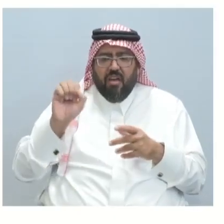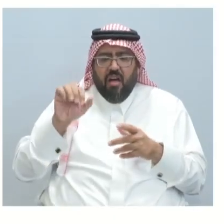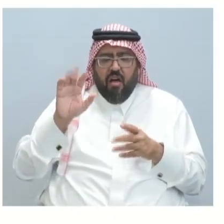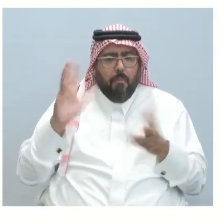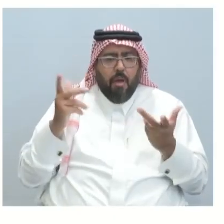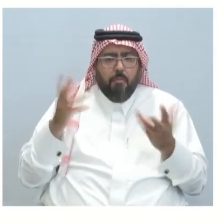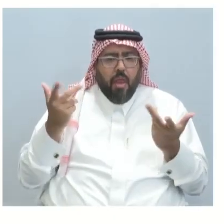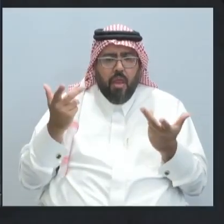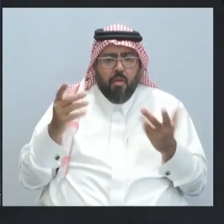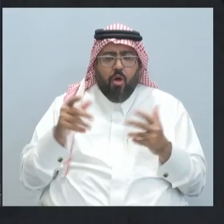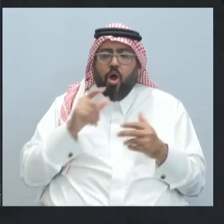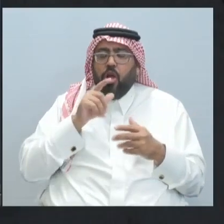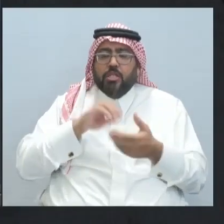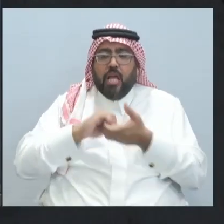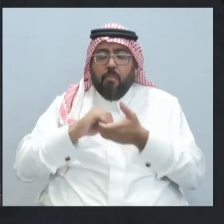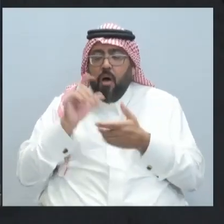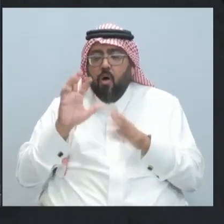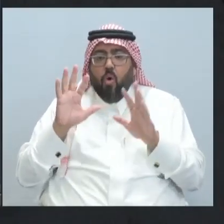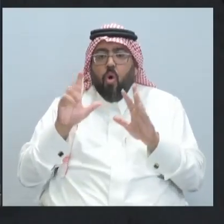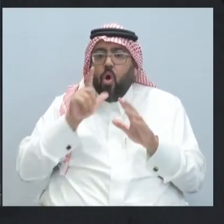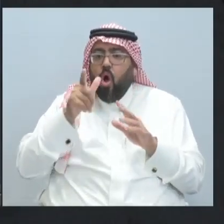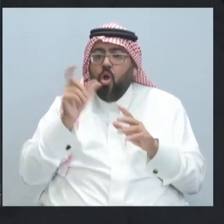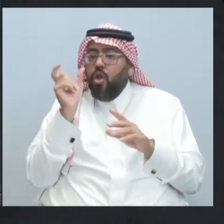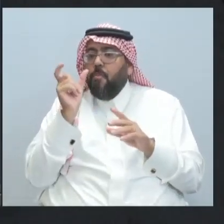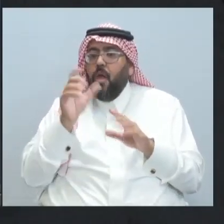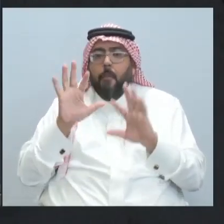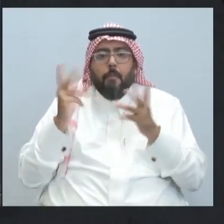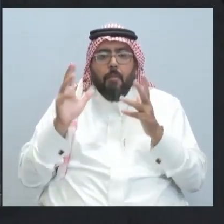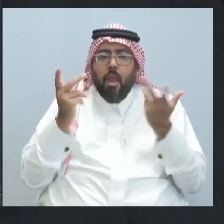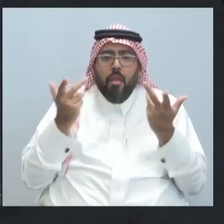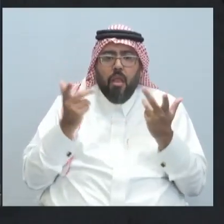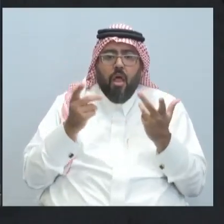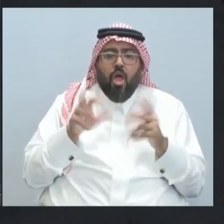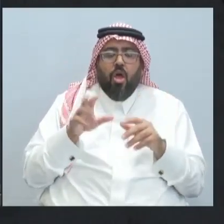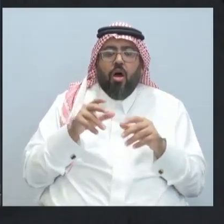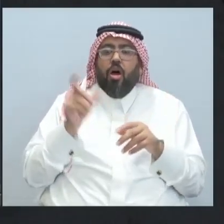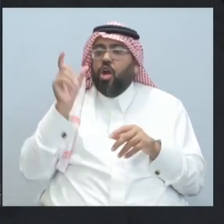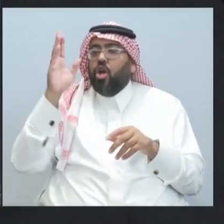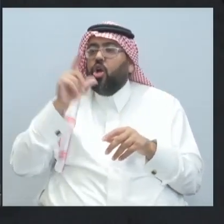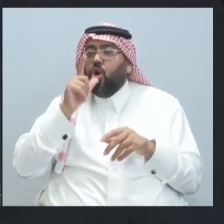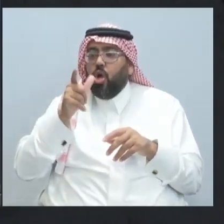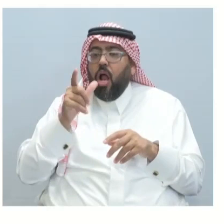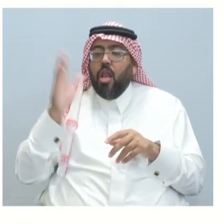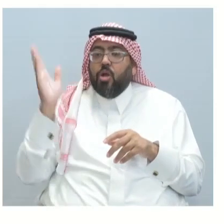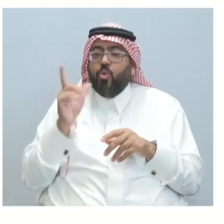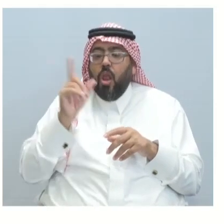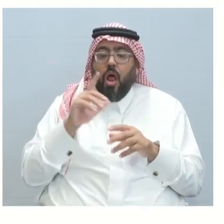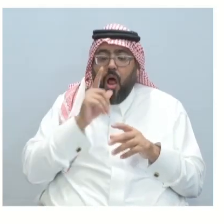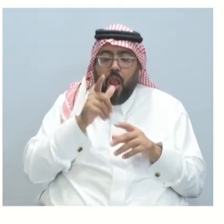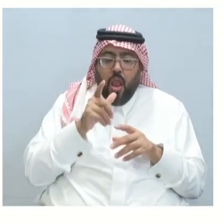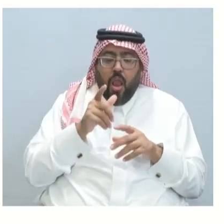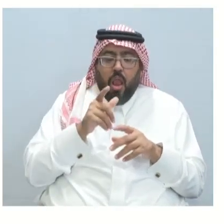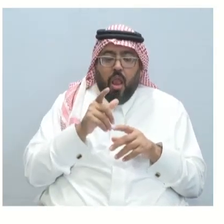فقالوا من يا رسول الله من هذا الذي رغم انفه رغم انفه رغم انفه فقال رسول الله صلى الله عليه